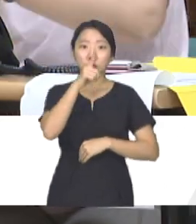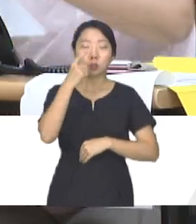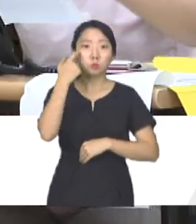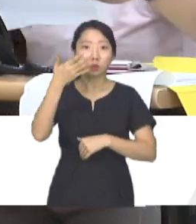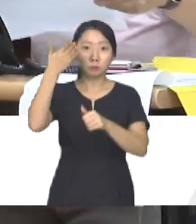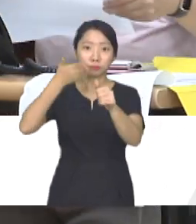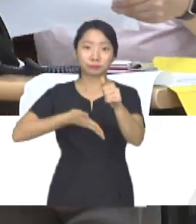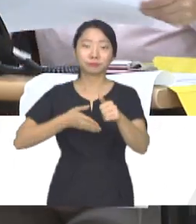문의바랍니다